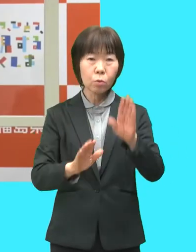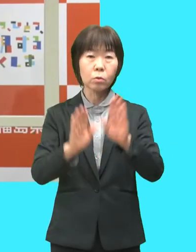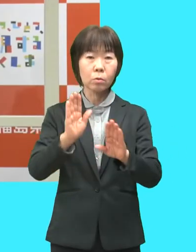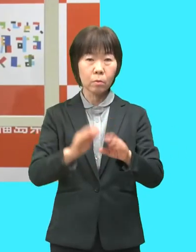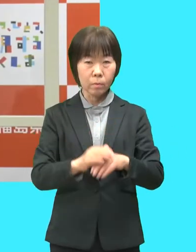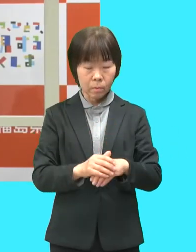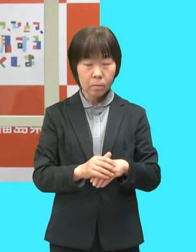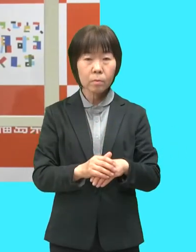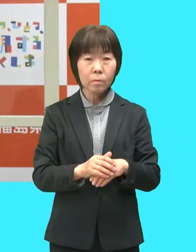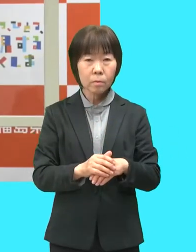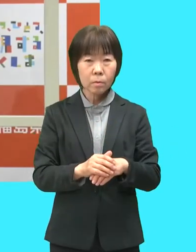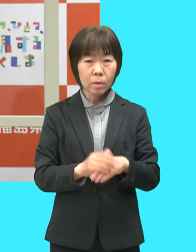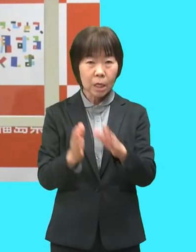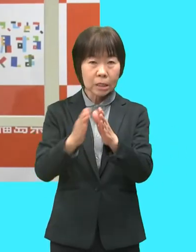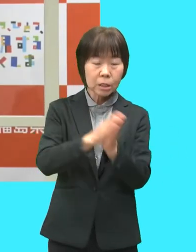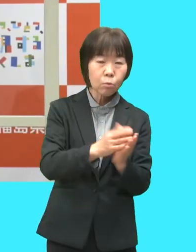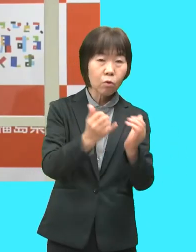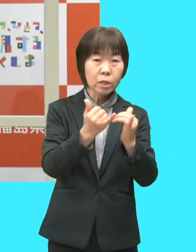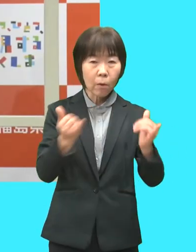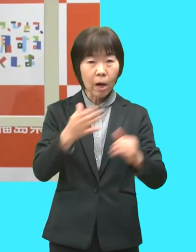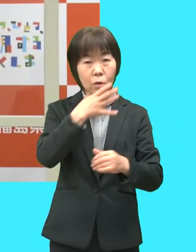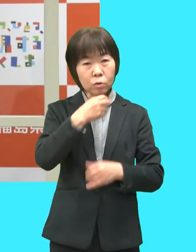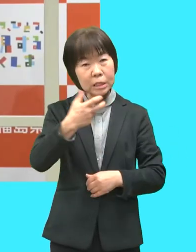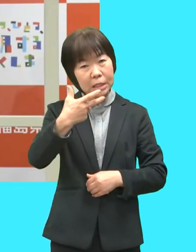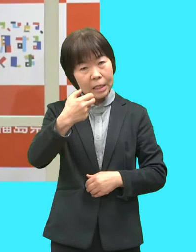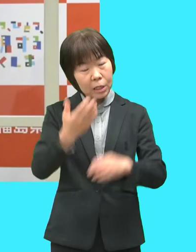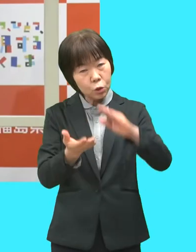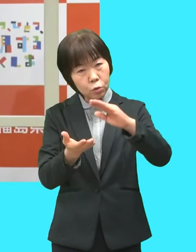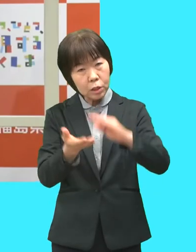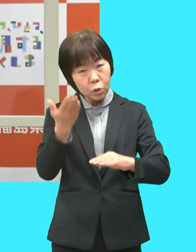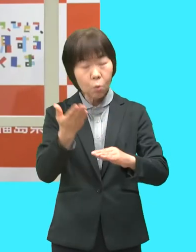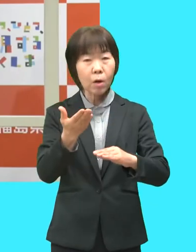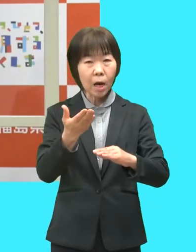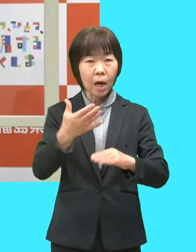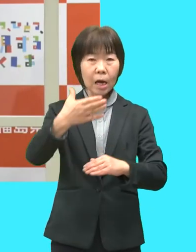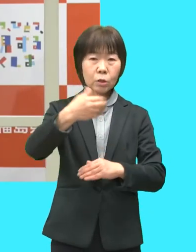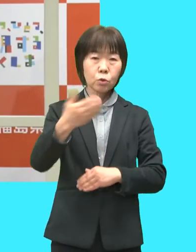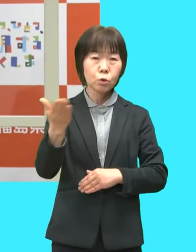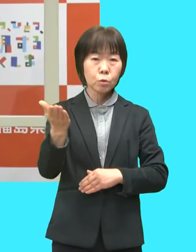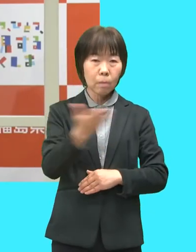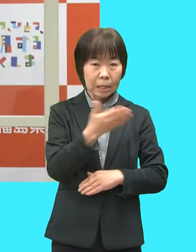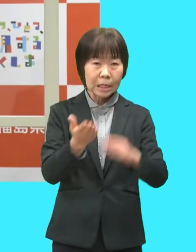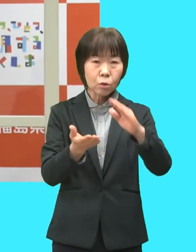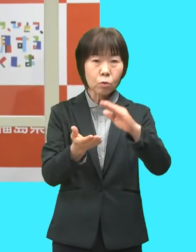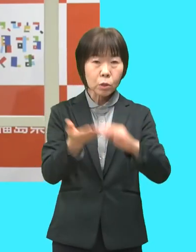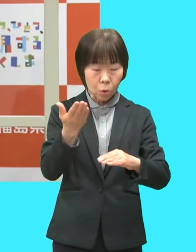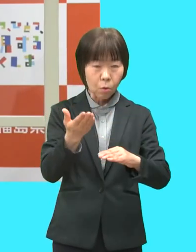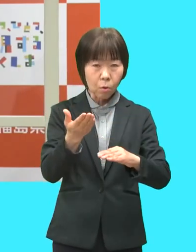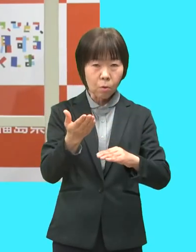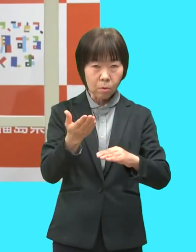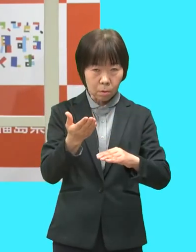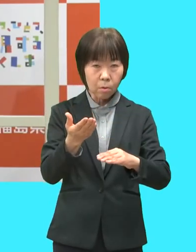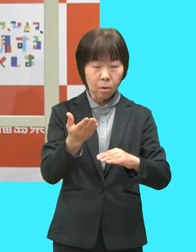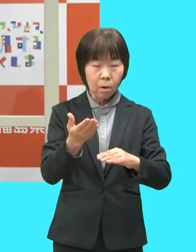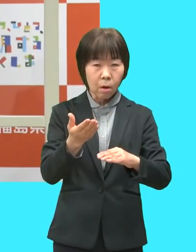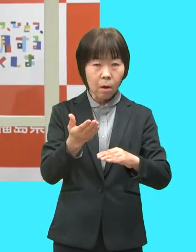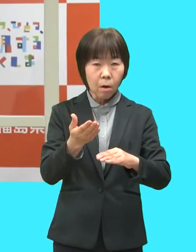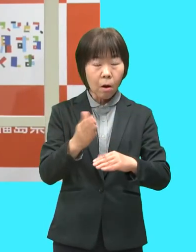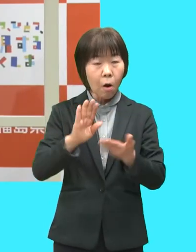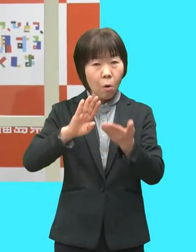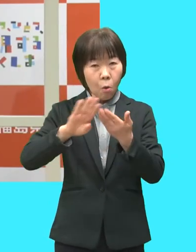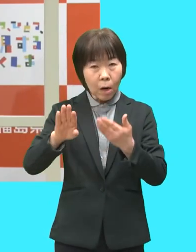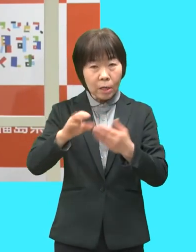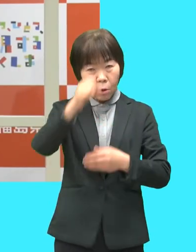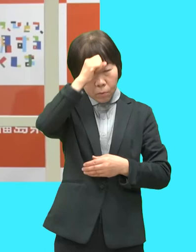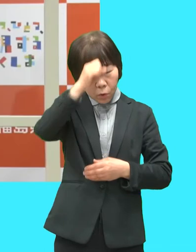。死亡者は70歳以上の方が9割以上を占め多くが他の疾患を